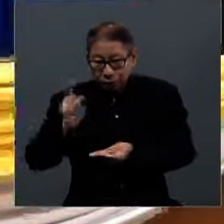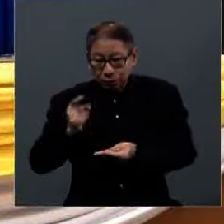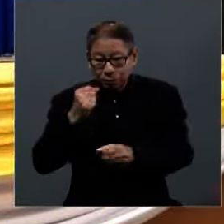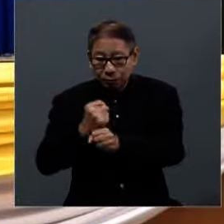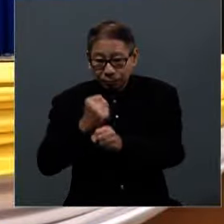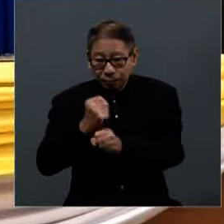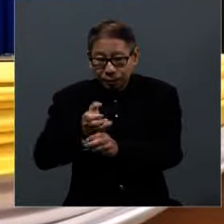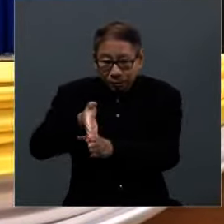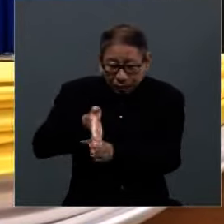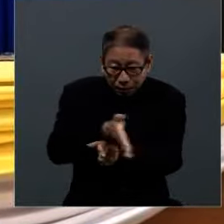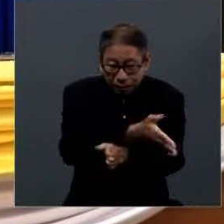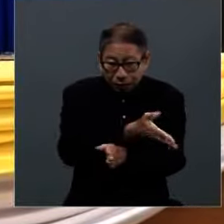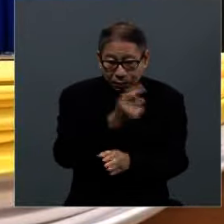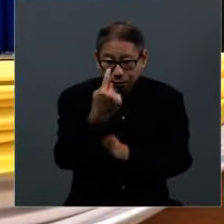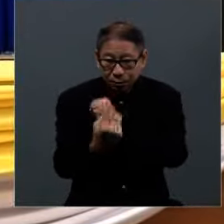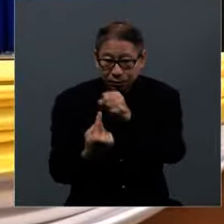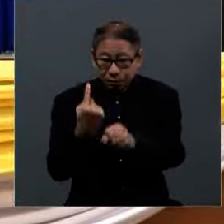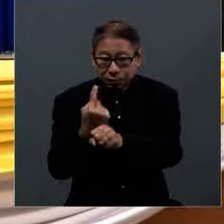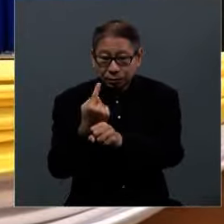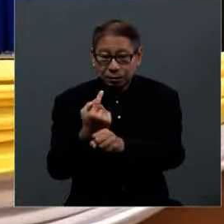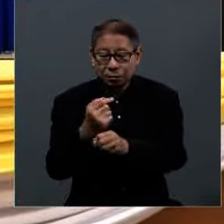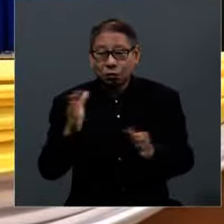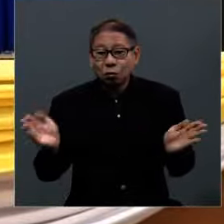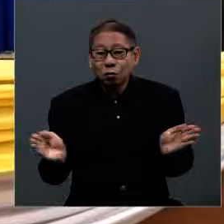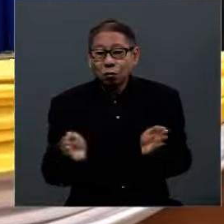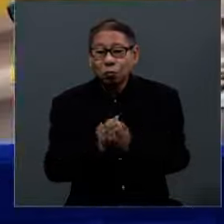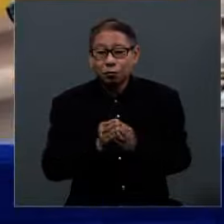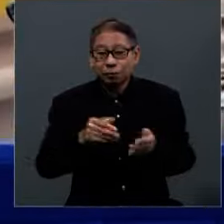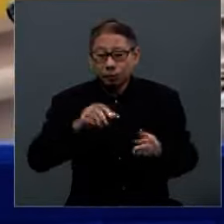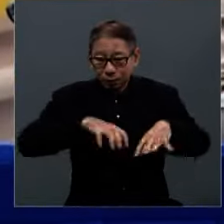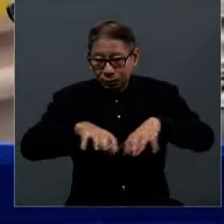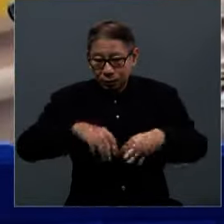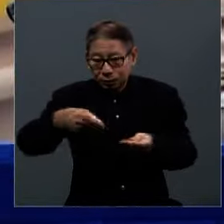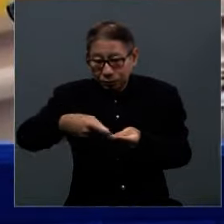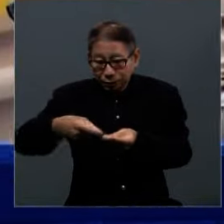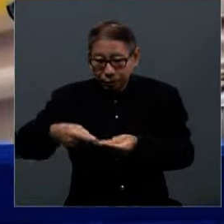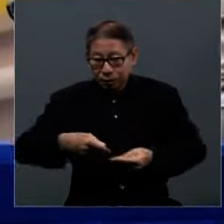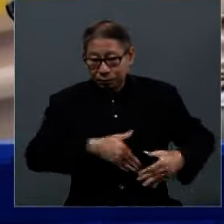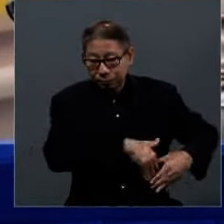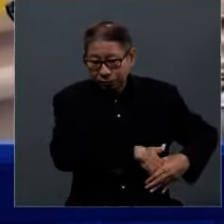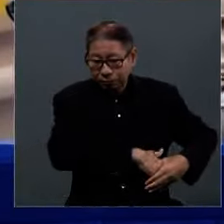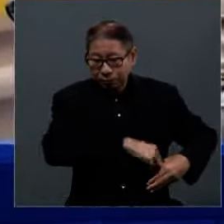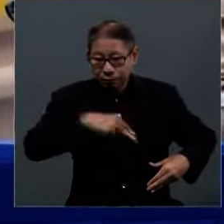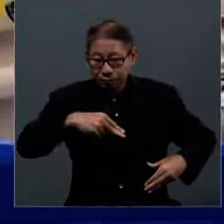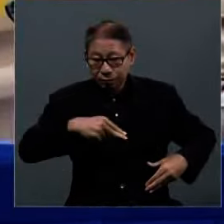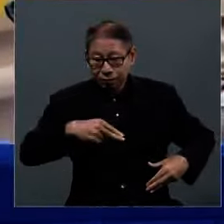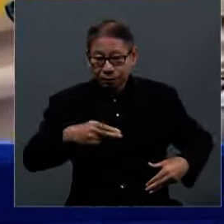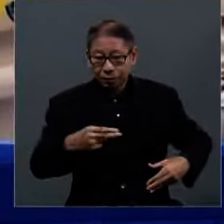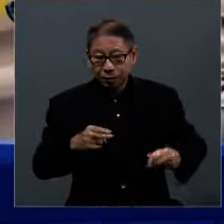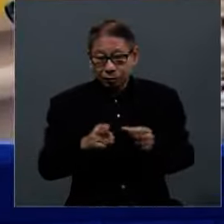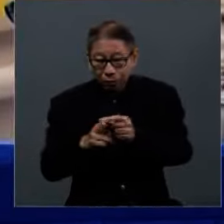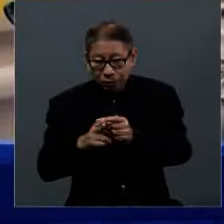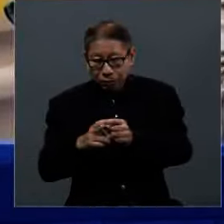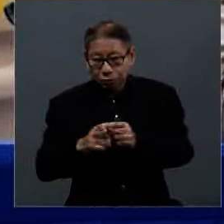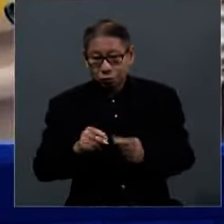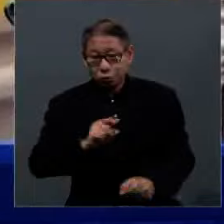1ปีตำรวจจึงมีการแจ้งข้อหาร่วมกันจัดให้มีการเล่นพนันและมีอาวุธปืนไว้แลอาวุธปืนและเครื่องกระสุน